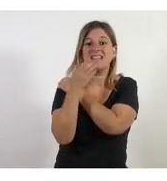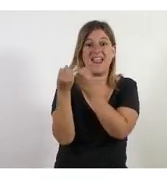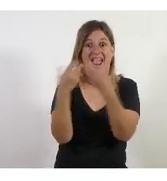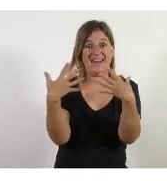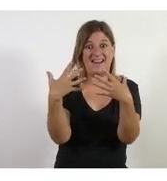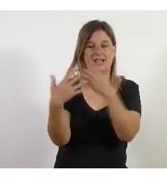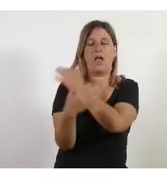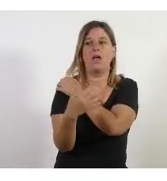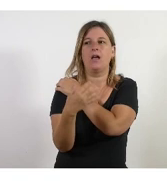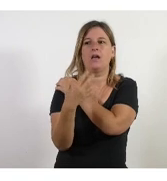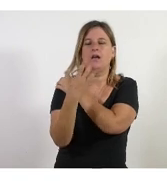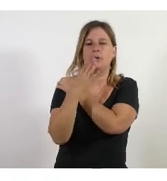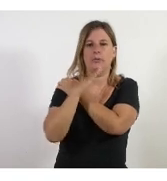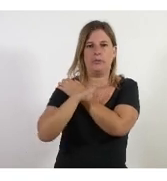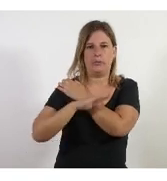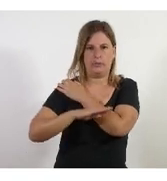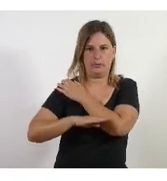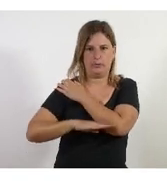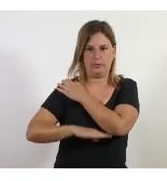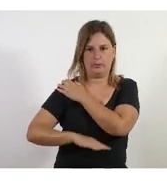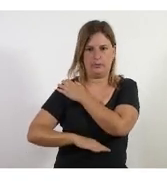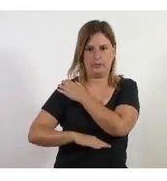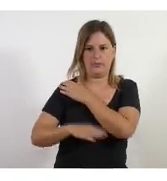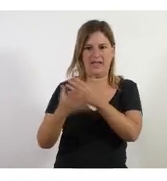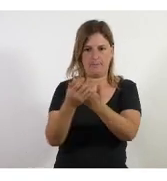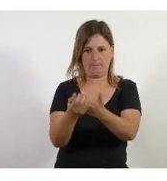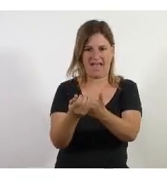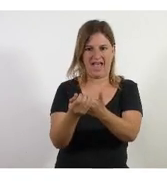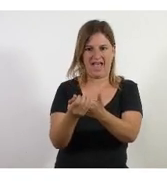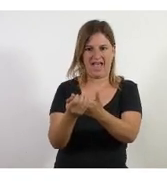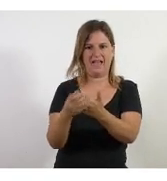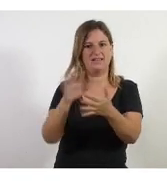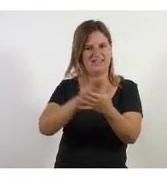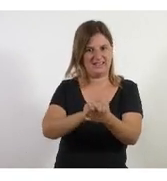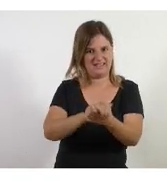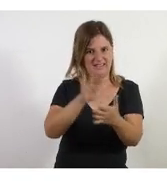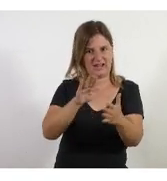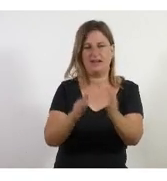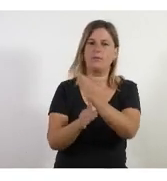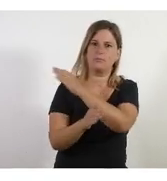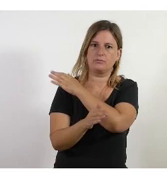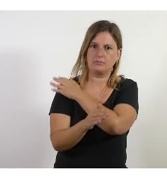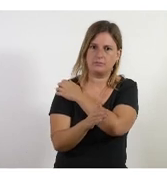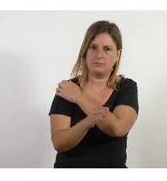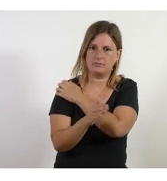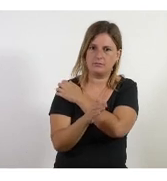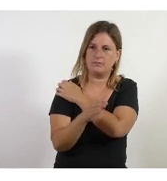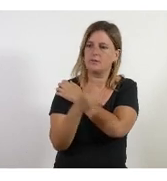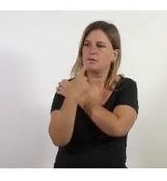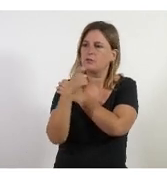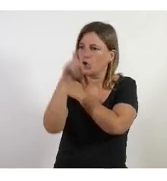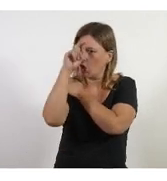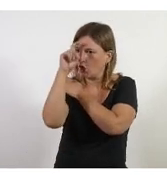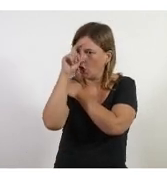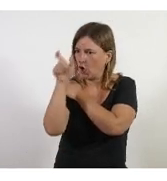això ja la tranquil·litza. Vale? Li agafes la mà, la tranquil·litzes, li preguntes el nom, sempre hem de parlar del nom de les